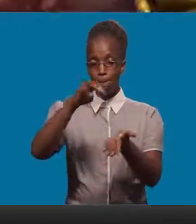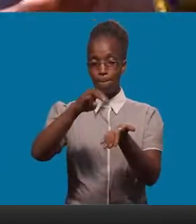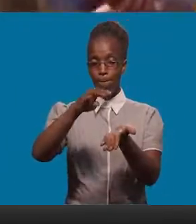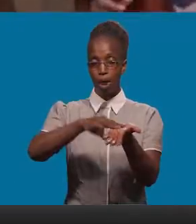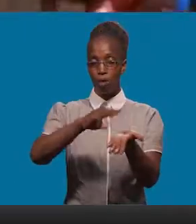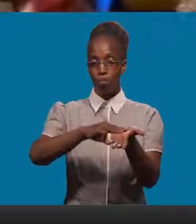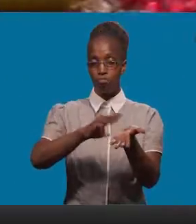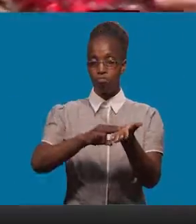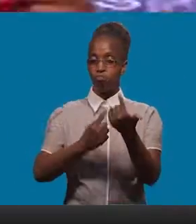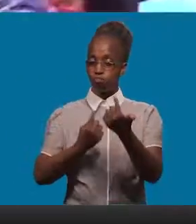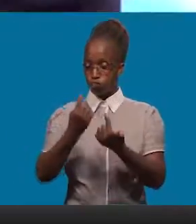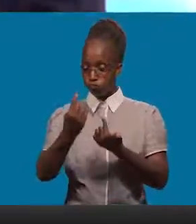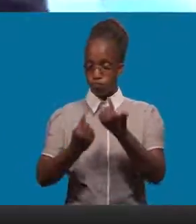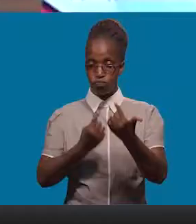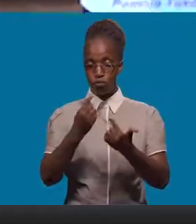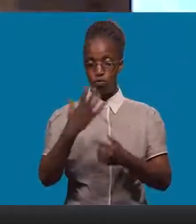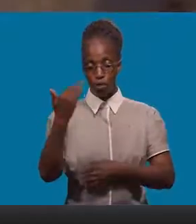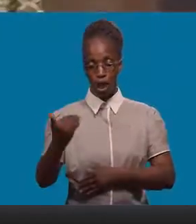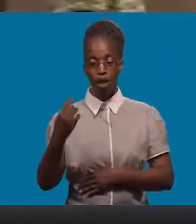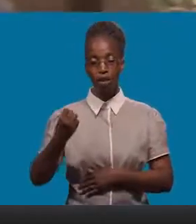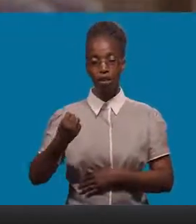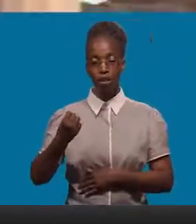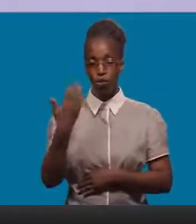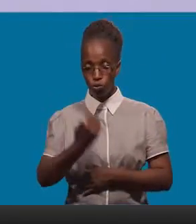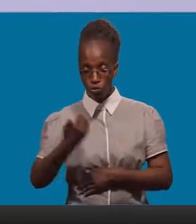za ukeketaji kwa kutumia sanaa na uigizaji.